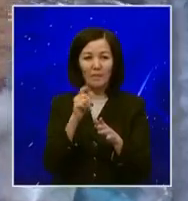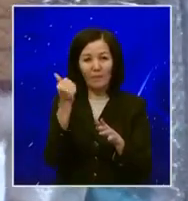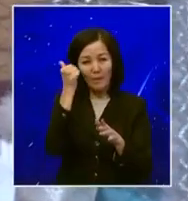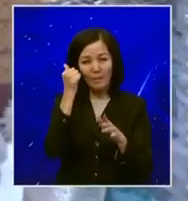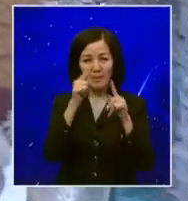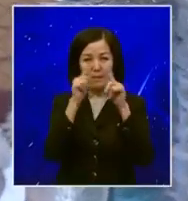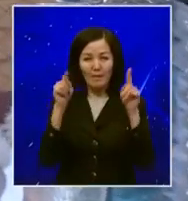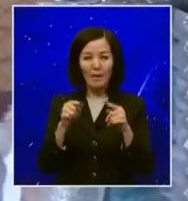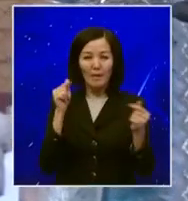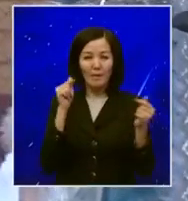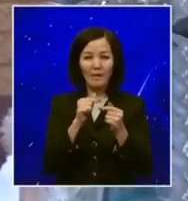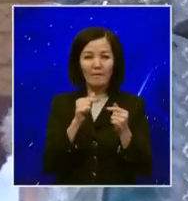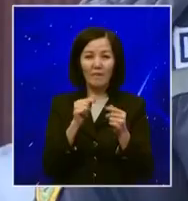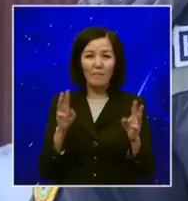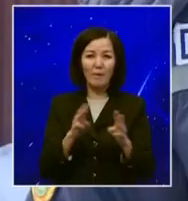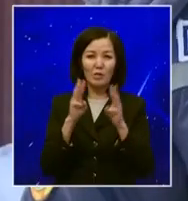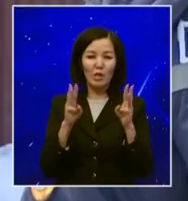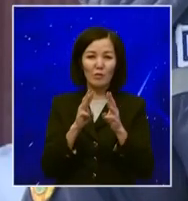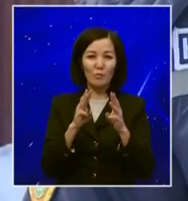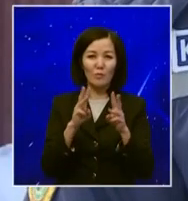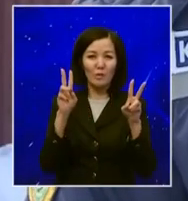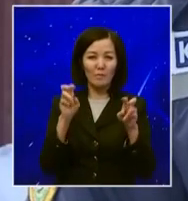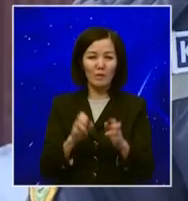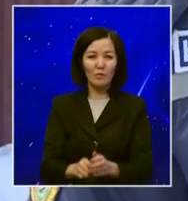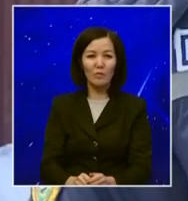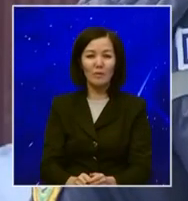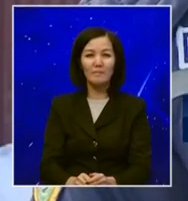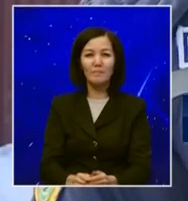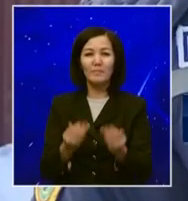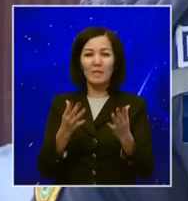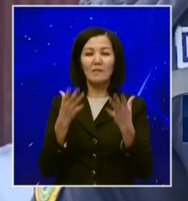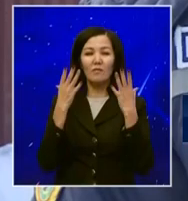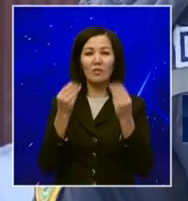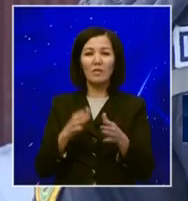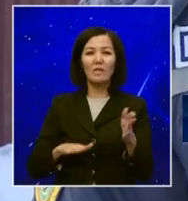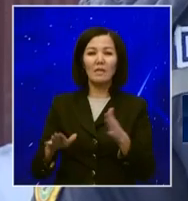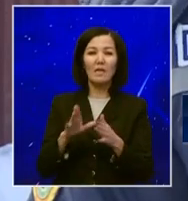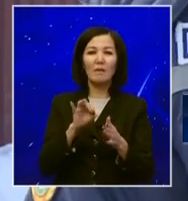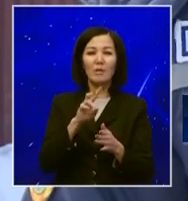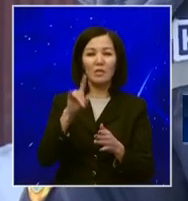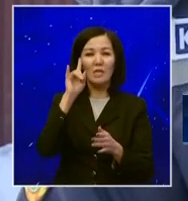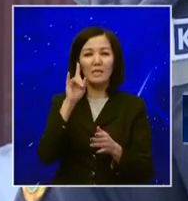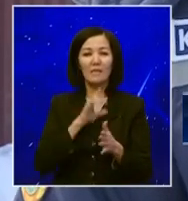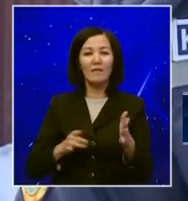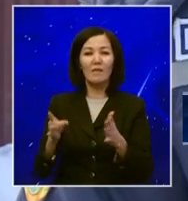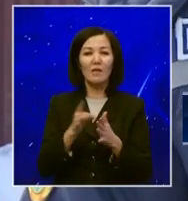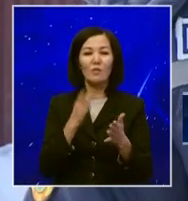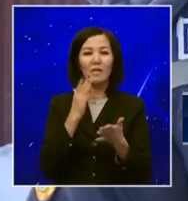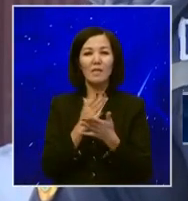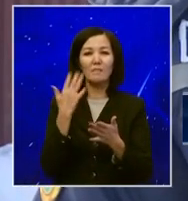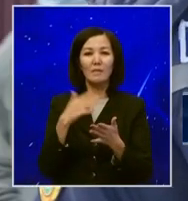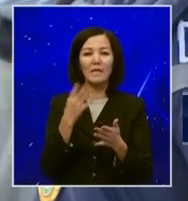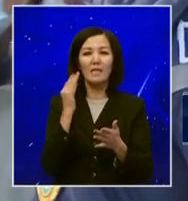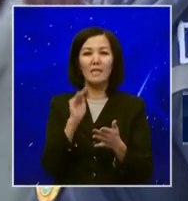на противопожарную тематику. На сегодняшний день на территории Бешказавского района имеется 50